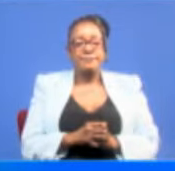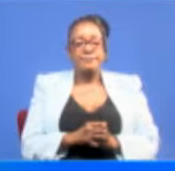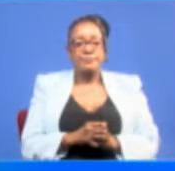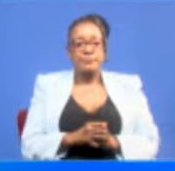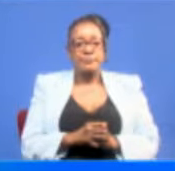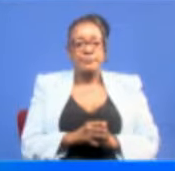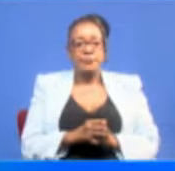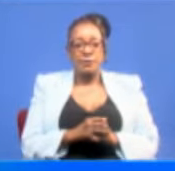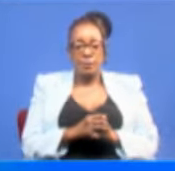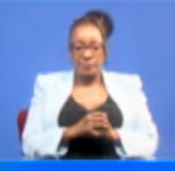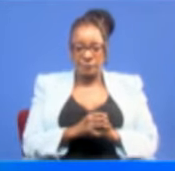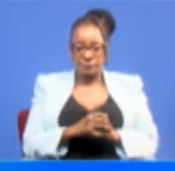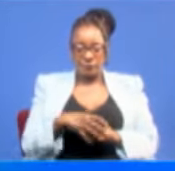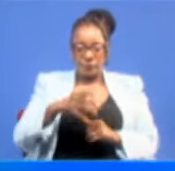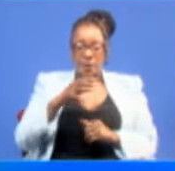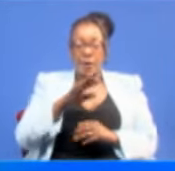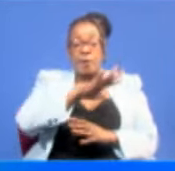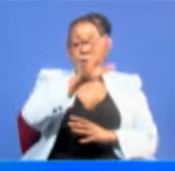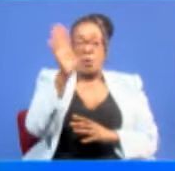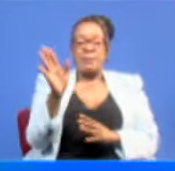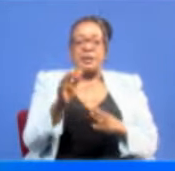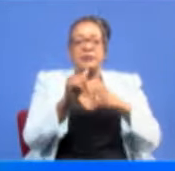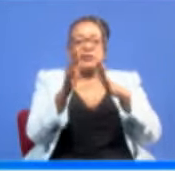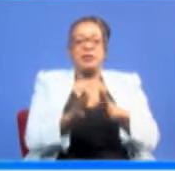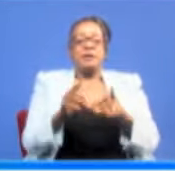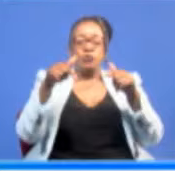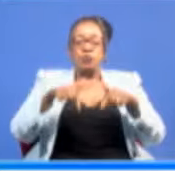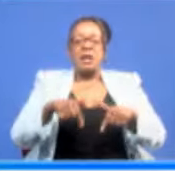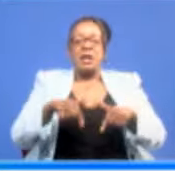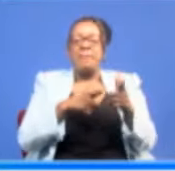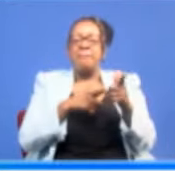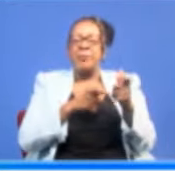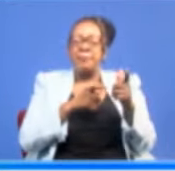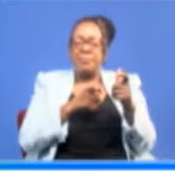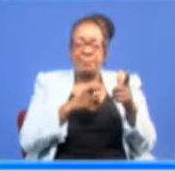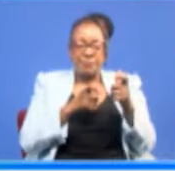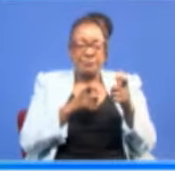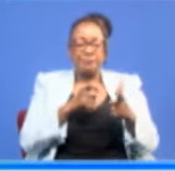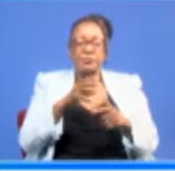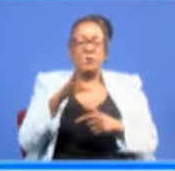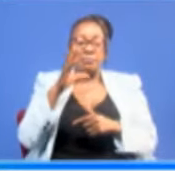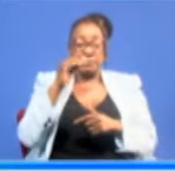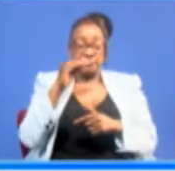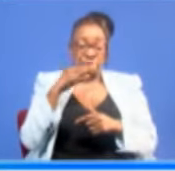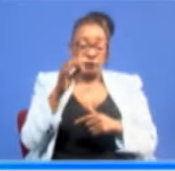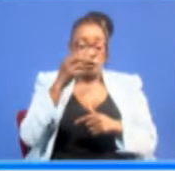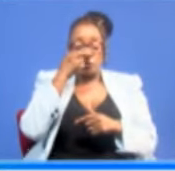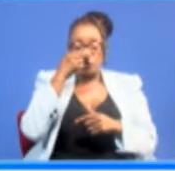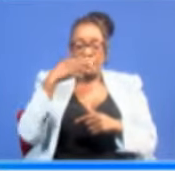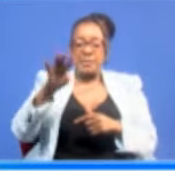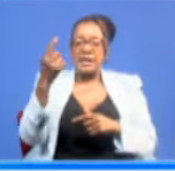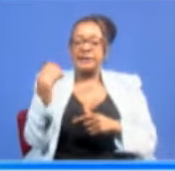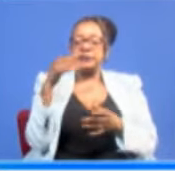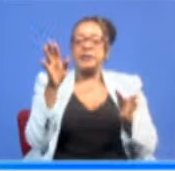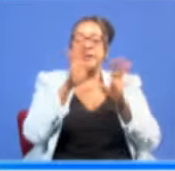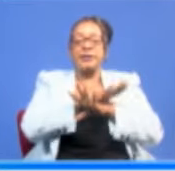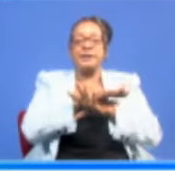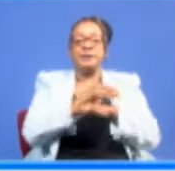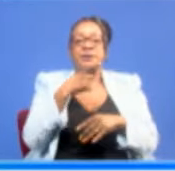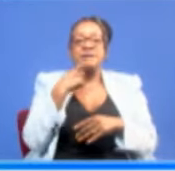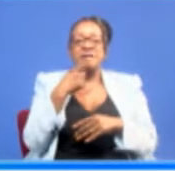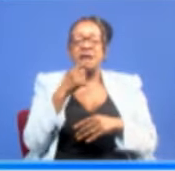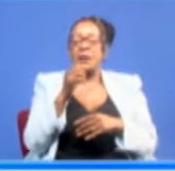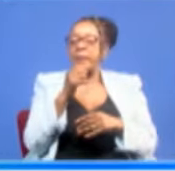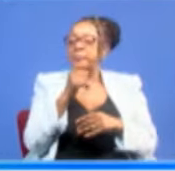Na kinara wa chama cha Wiper Kalonzo Musyoka leo amekashifu vikali matamshi ya Rais William Ruto hapo jana usiku, akitaja kuwa